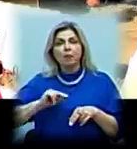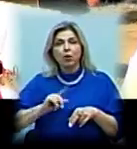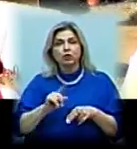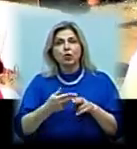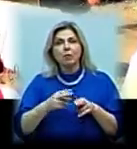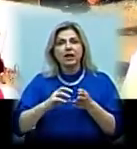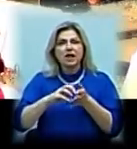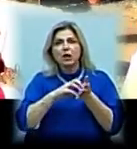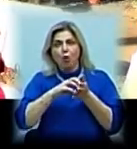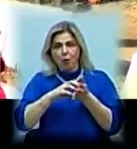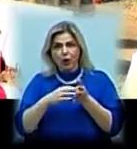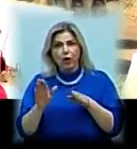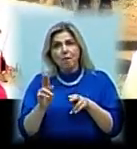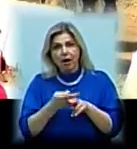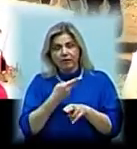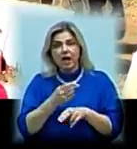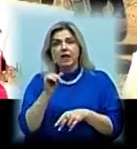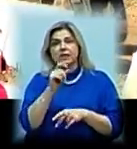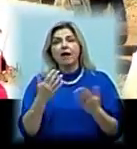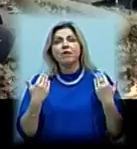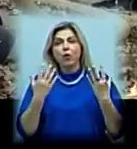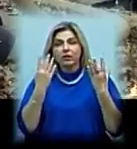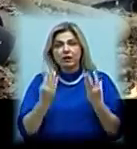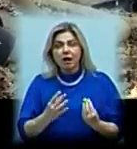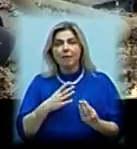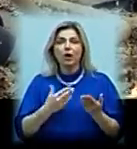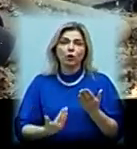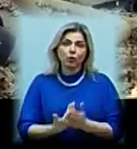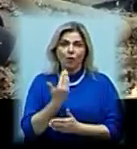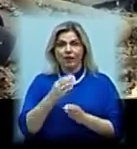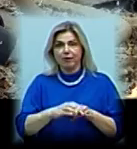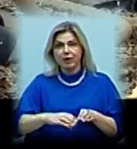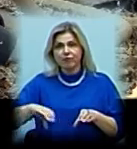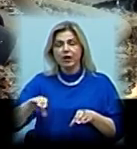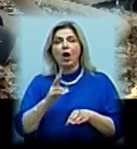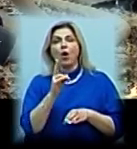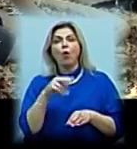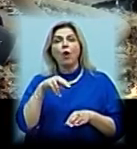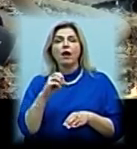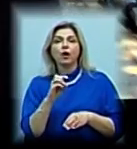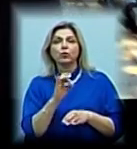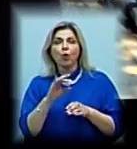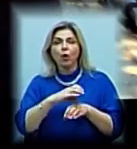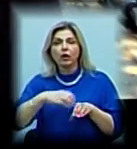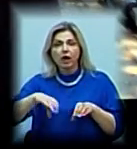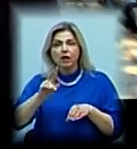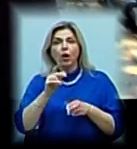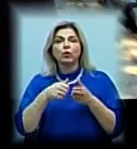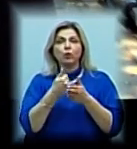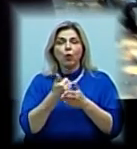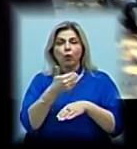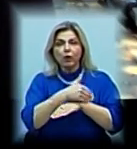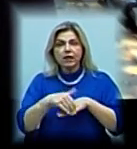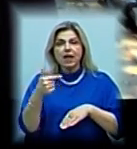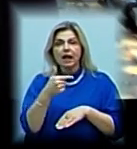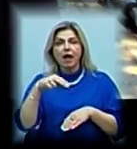позбавитися від них. На даний момент за вихідні дні було прокладено новий колектор до вулиці Галини Петрової. Тобто зараз